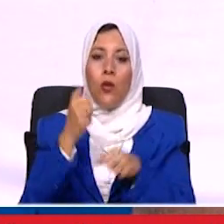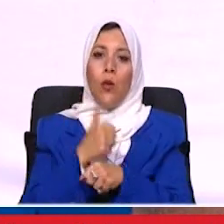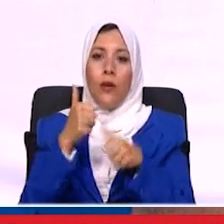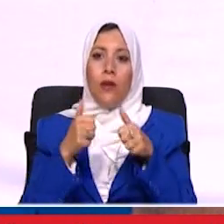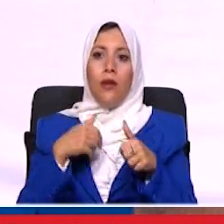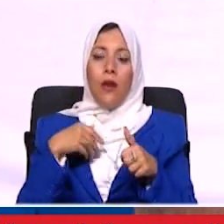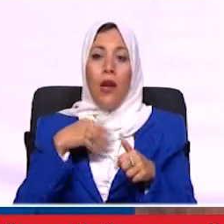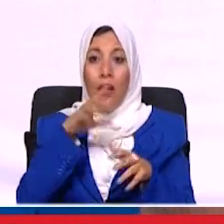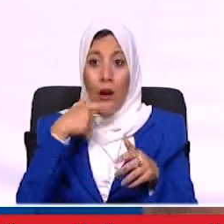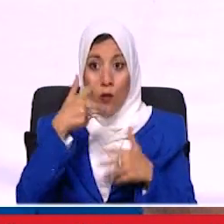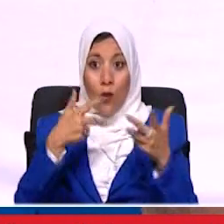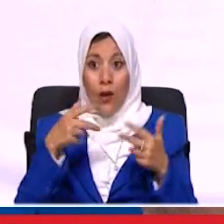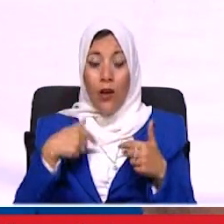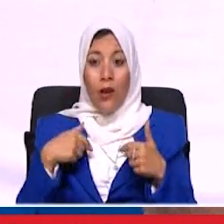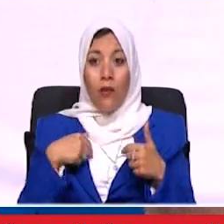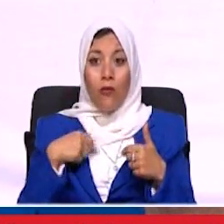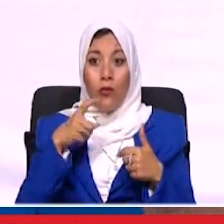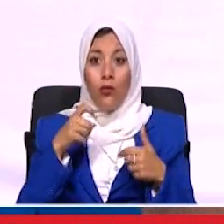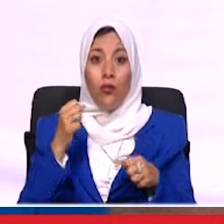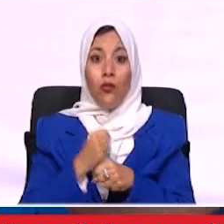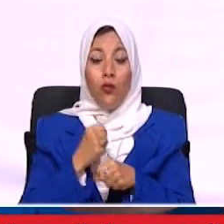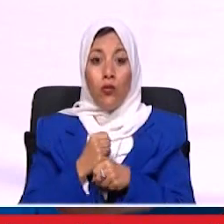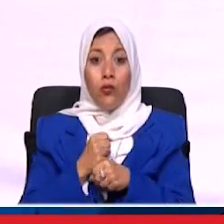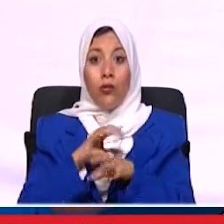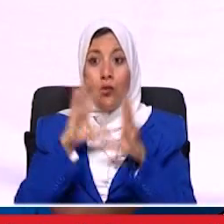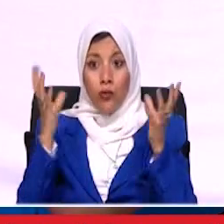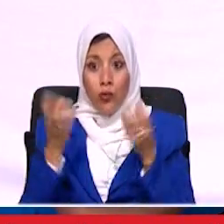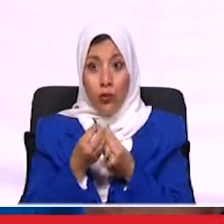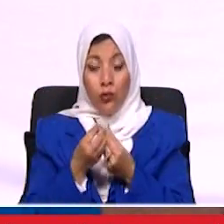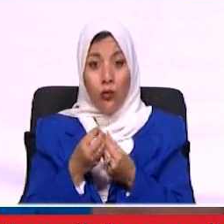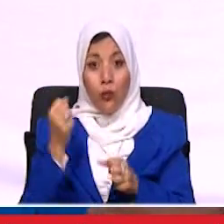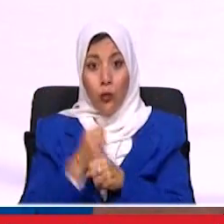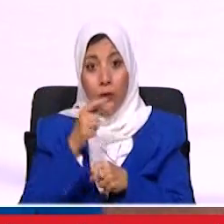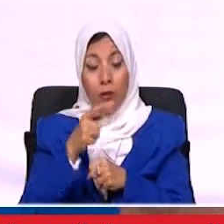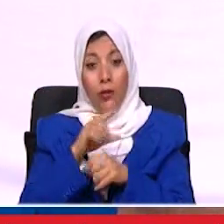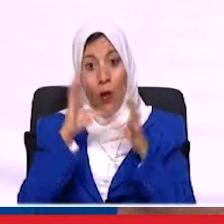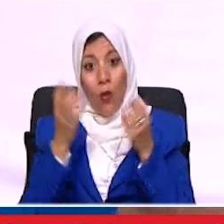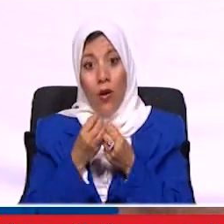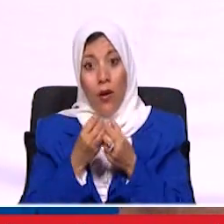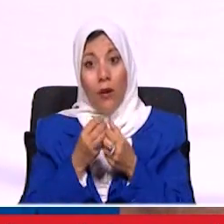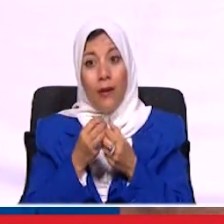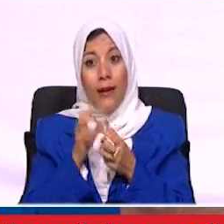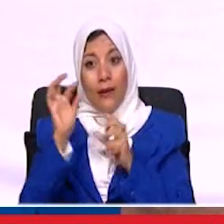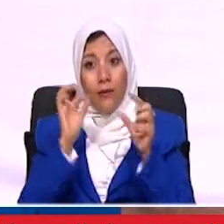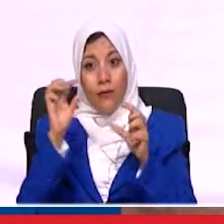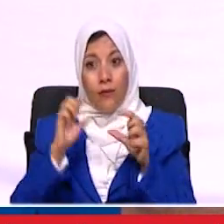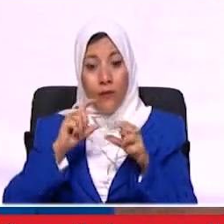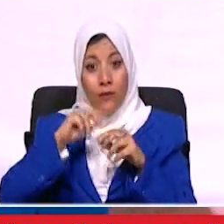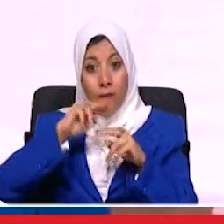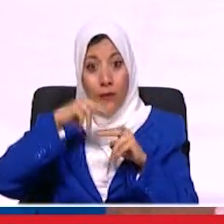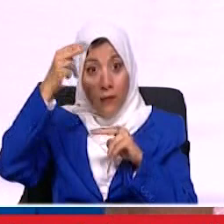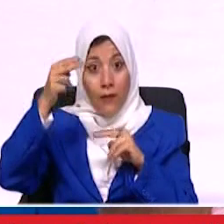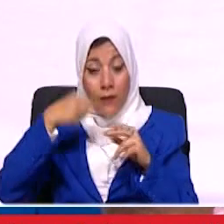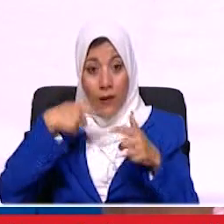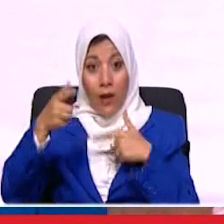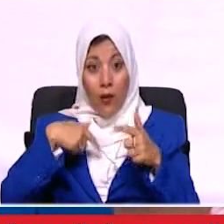كويسة. عايز اقول لك ان انا ما كنتش مقتنع بالفيلم از هول ككل كده، ولكن الترندنج